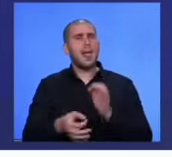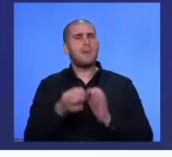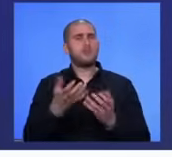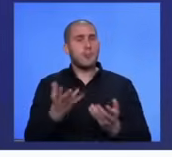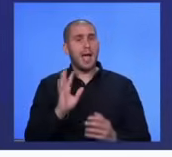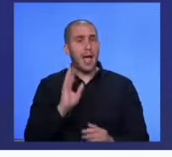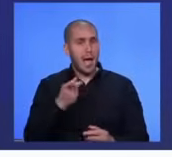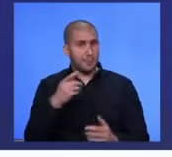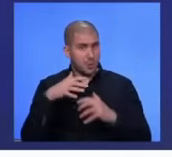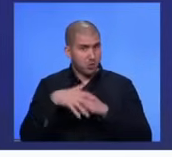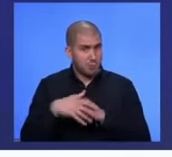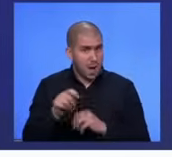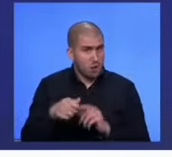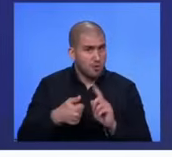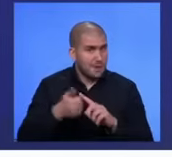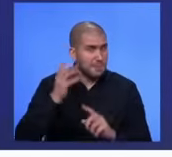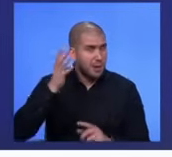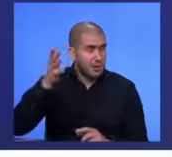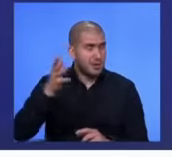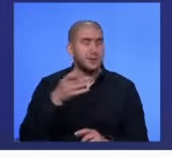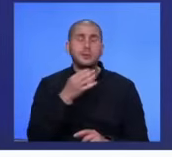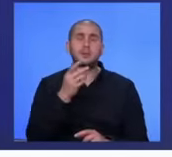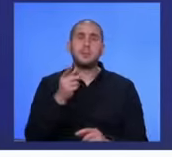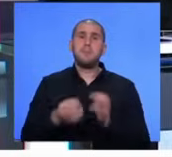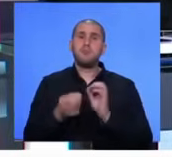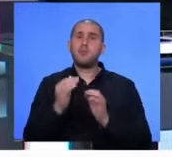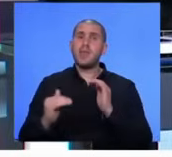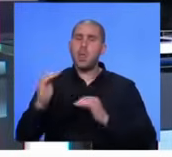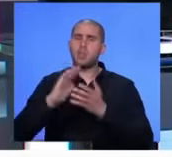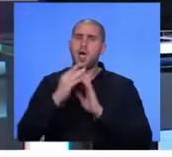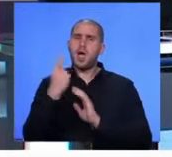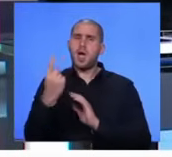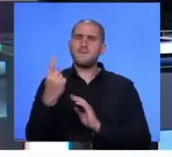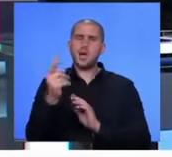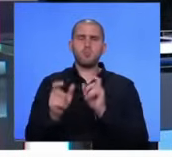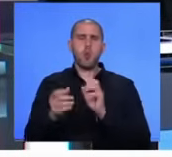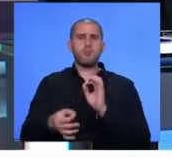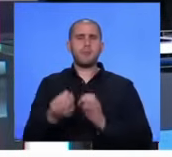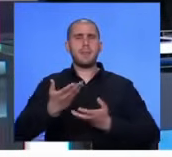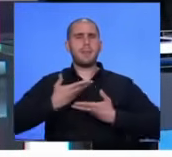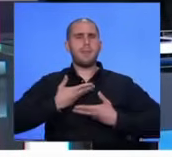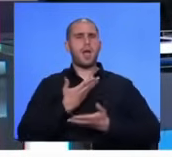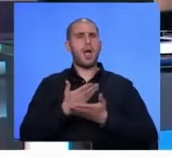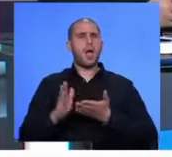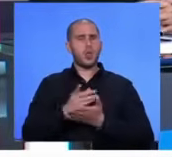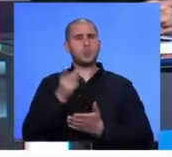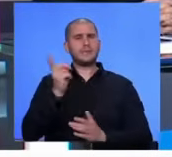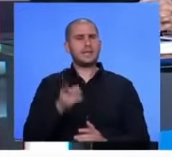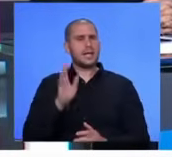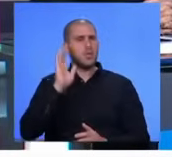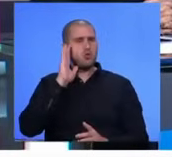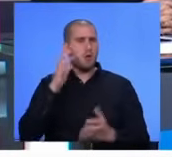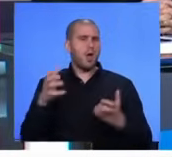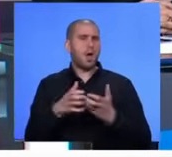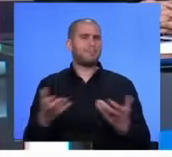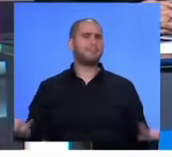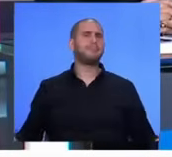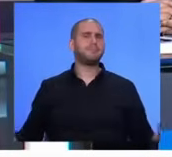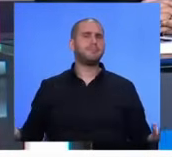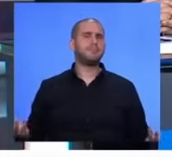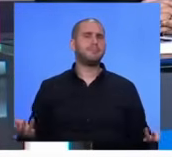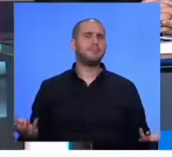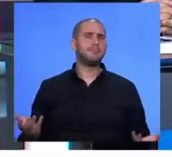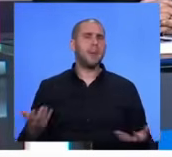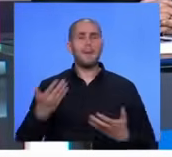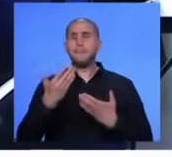זה ישפיע על השופטים? משעה שבית המשפט העליון הפך את עצמו מגורם שיפוטי למקבל החלטות, הוא צריך לשמוע את העם. תראי,